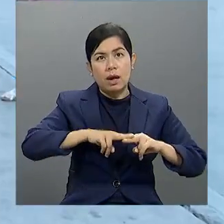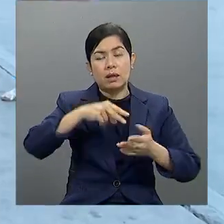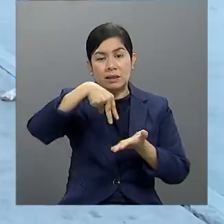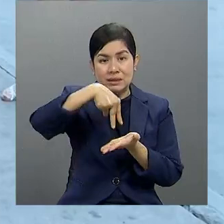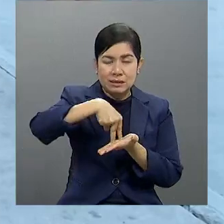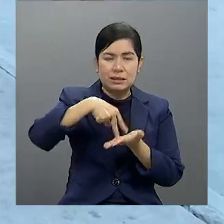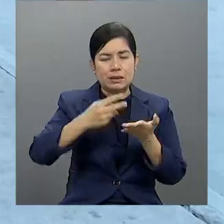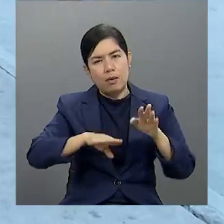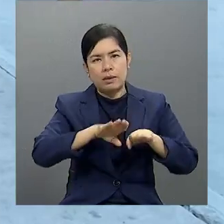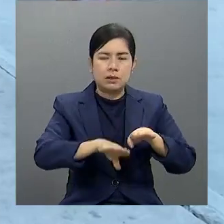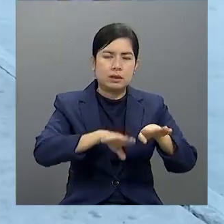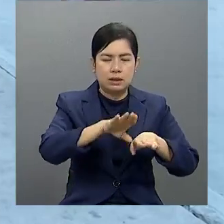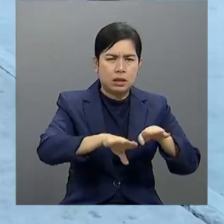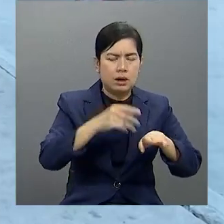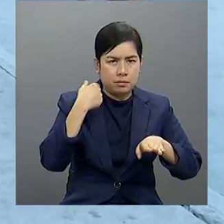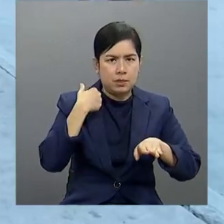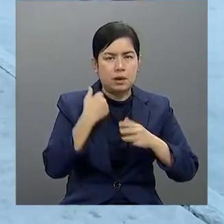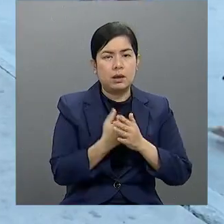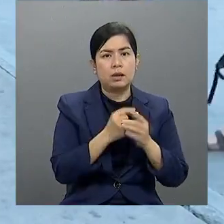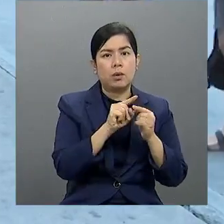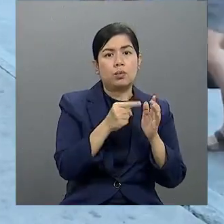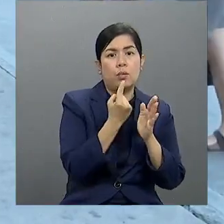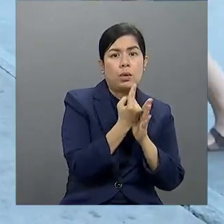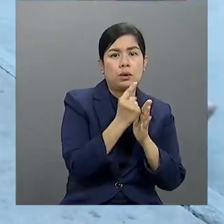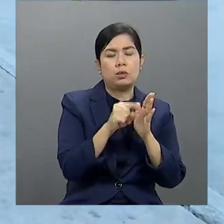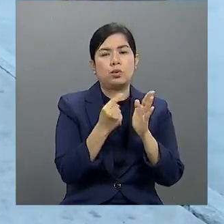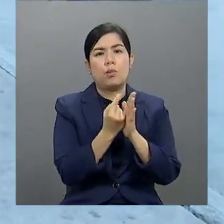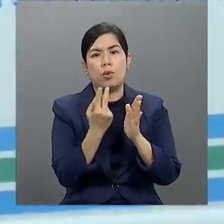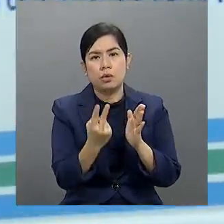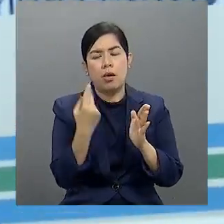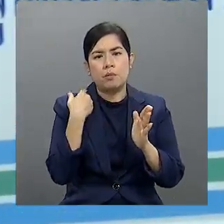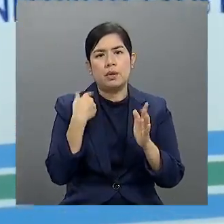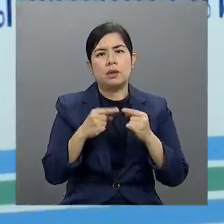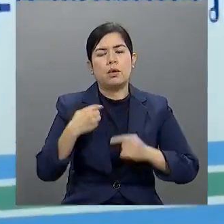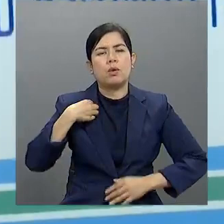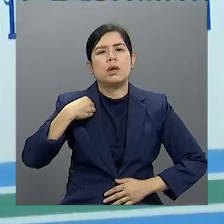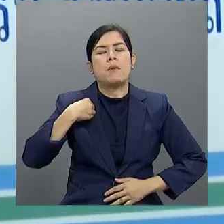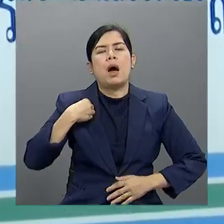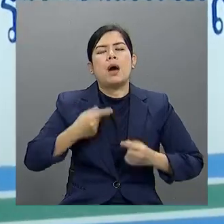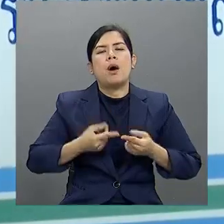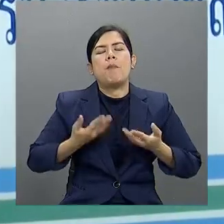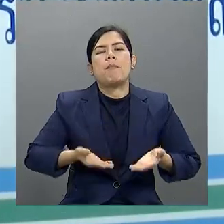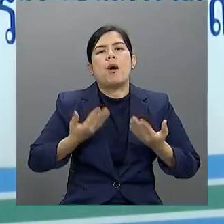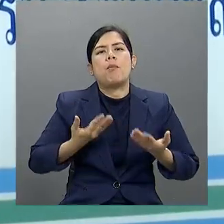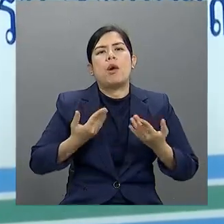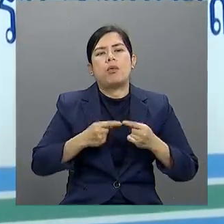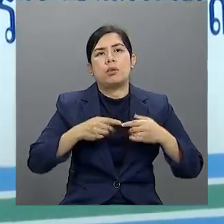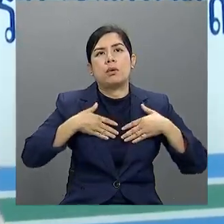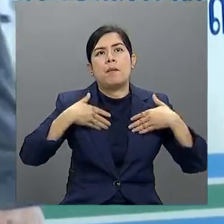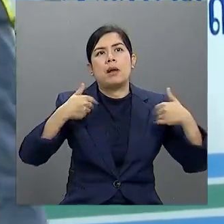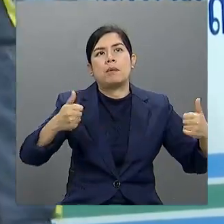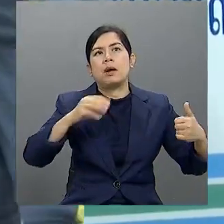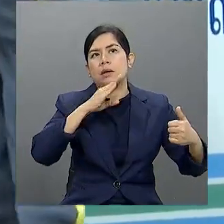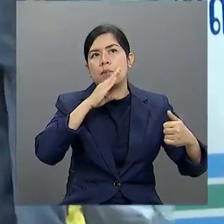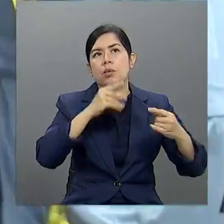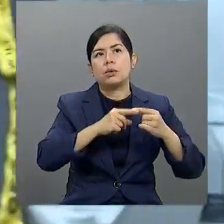อิริยาบถเนี่ยทุกๆ 1-2 ชั่วโมงนะคะใส่เสื้อผ้าหลวมๆสบายๆโดยเฉพาะอย่างยิ่งถ้านั่งรถหรือว่านั่งเครื่องบินนานๆนะคะ